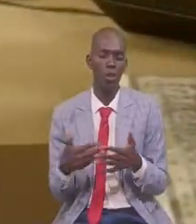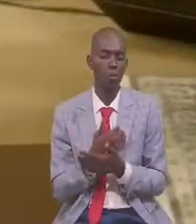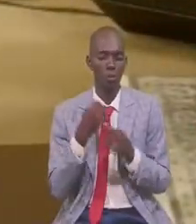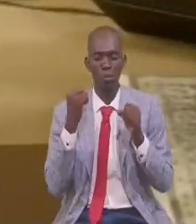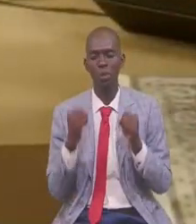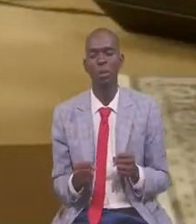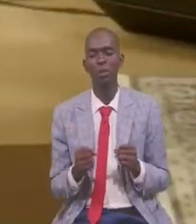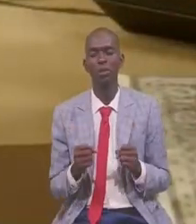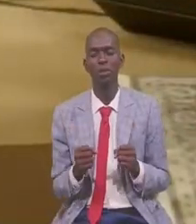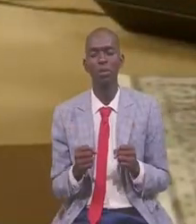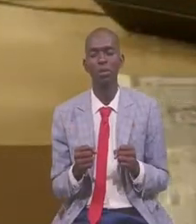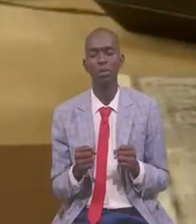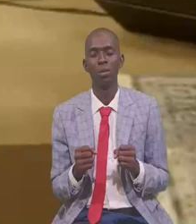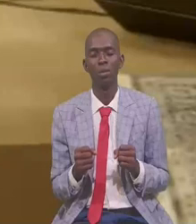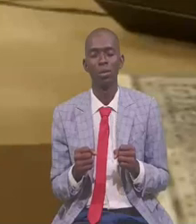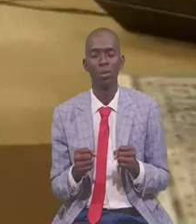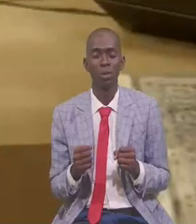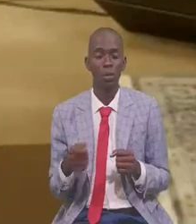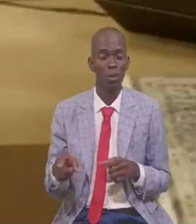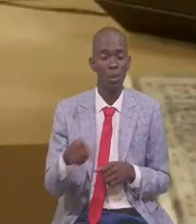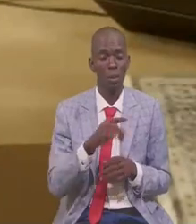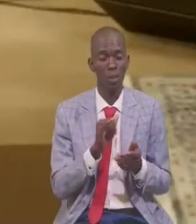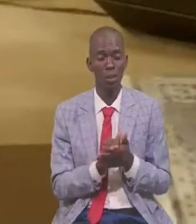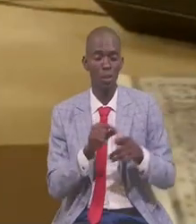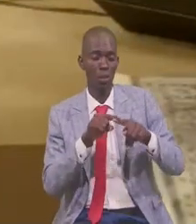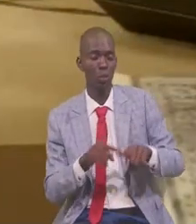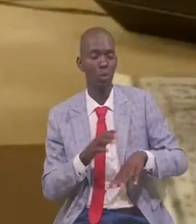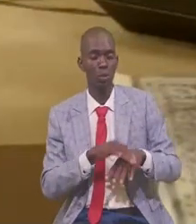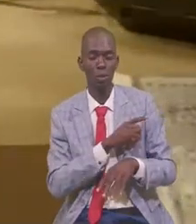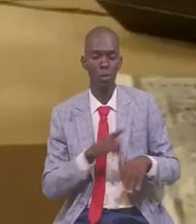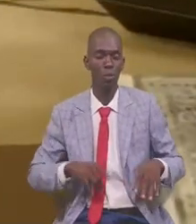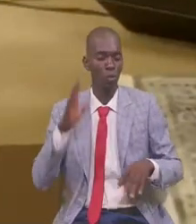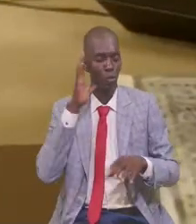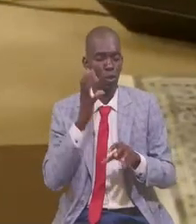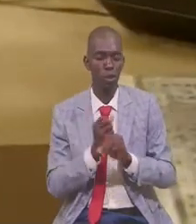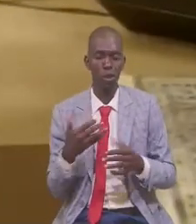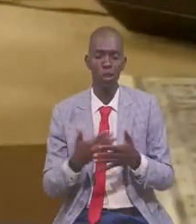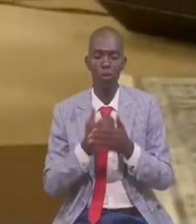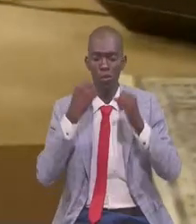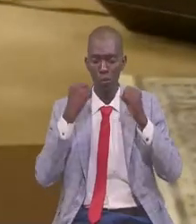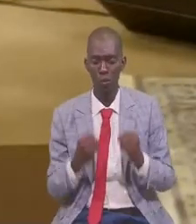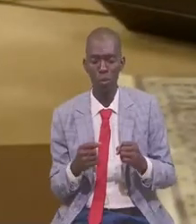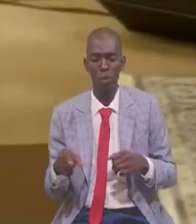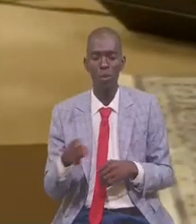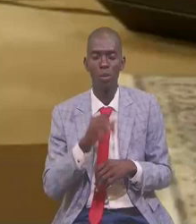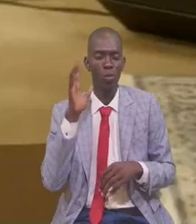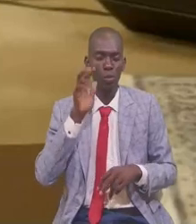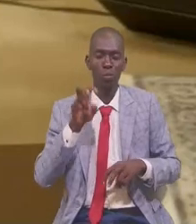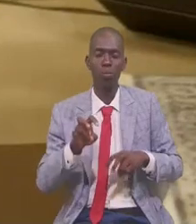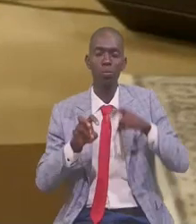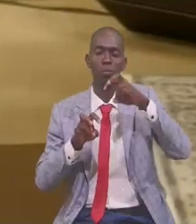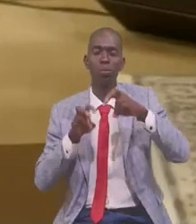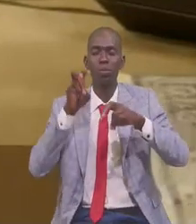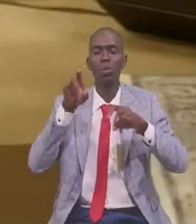ceux qui se confient à l'Éternel renouvellent leur force. Ils prennent leur vol comme des